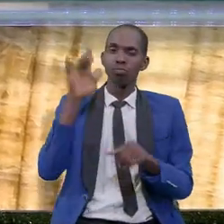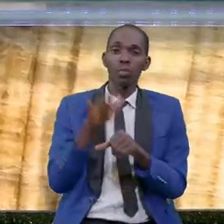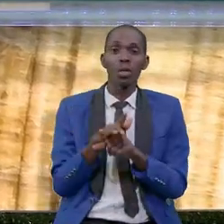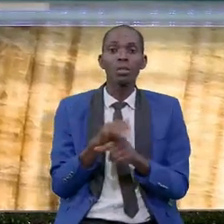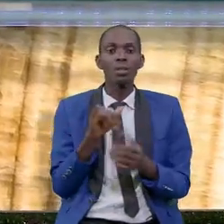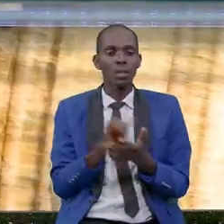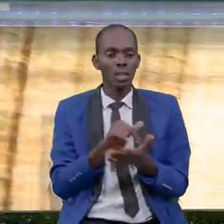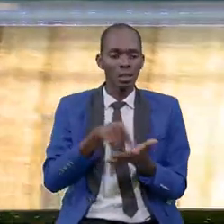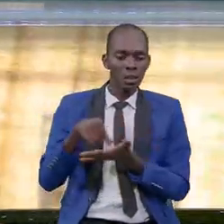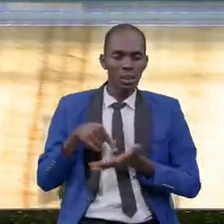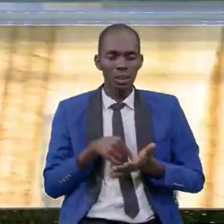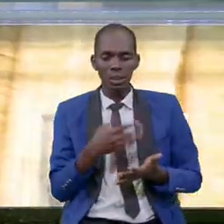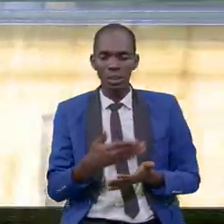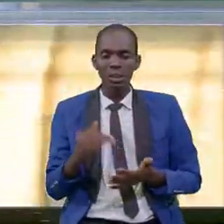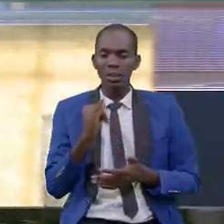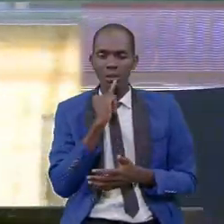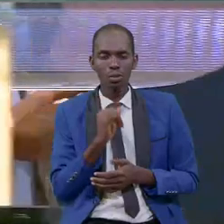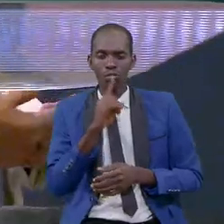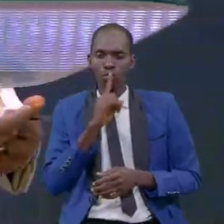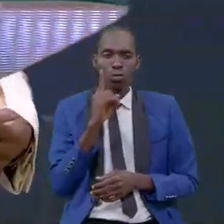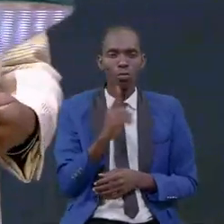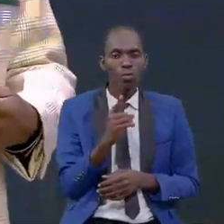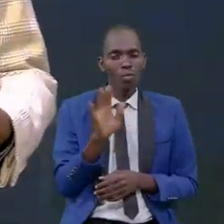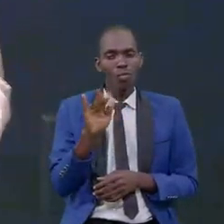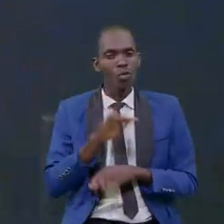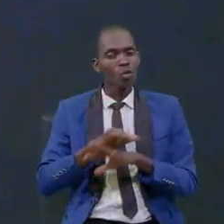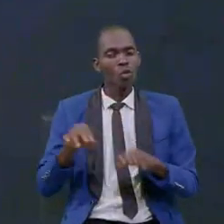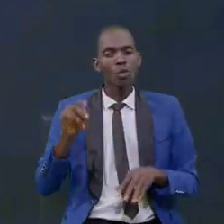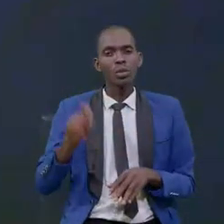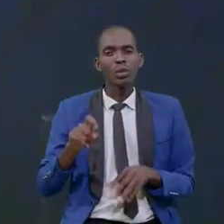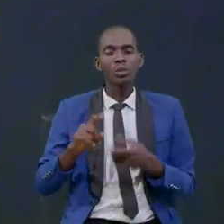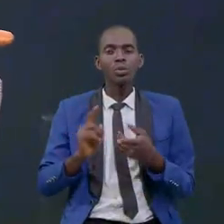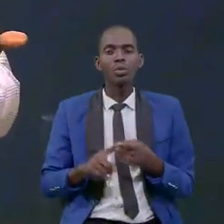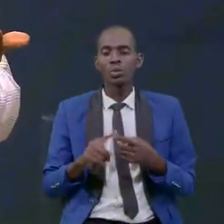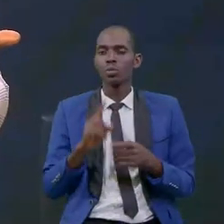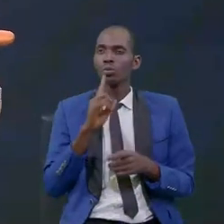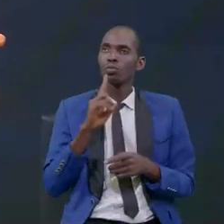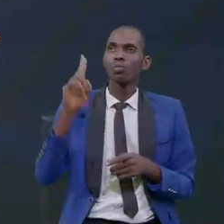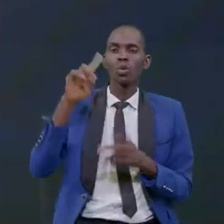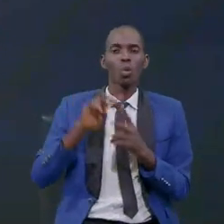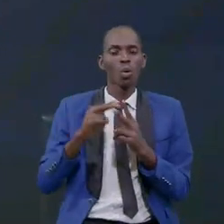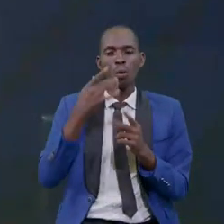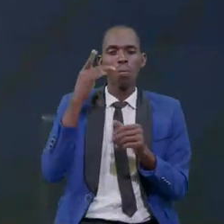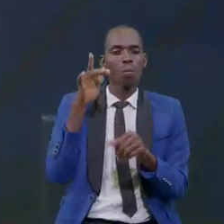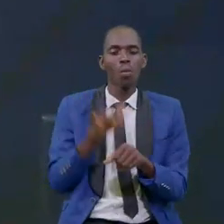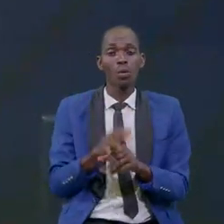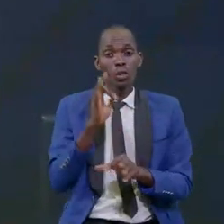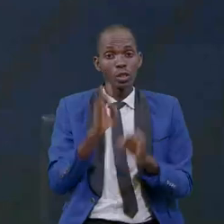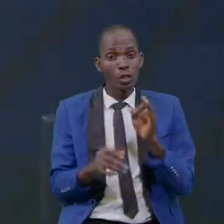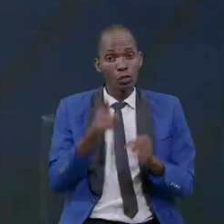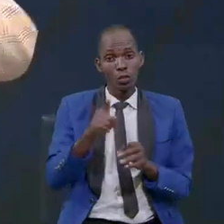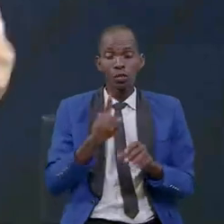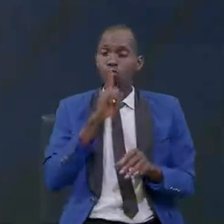je te jure que ceci est ainsi. Et chaque fois, et on ne doit pas jurer. Si réellement on dit